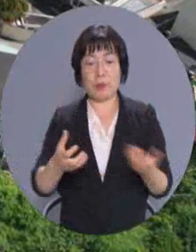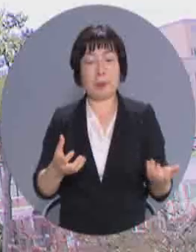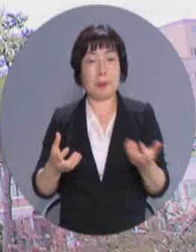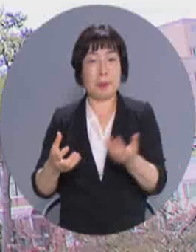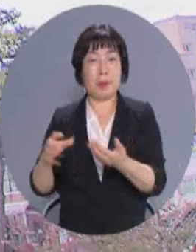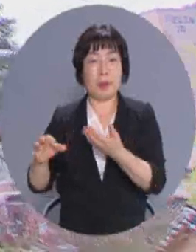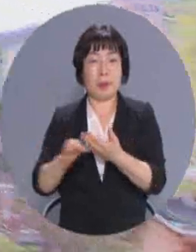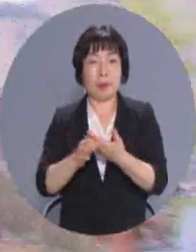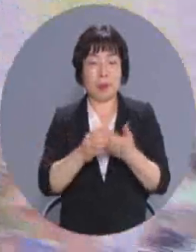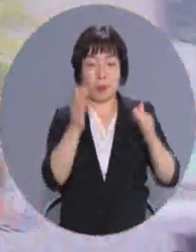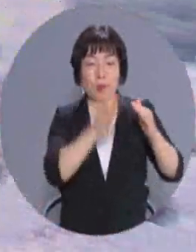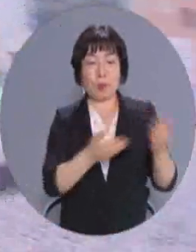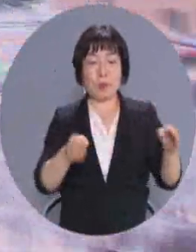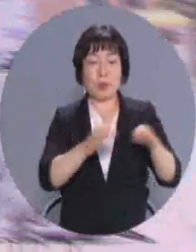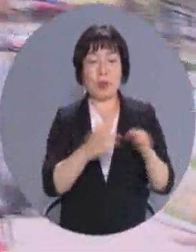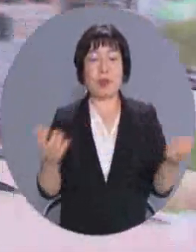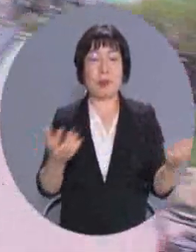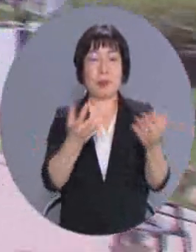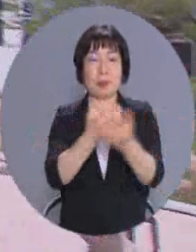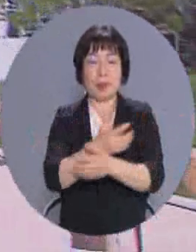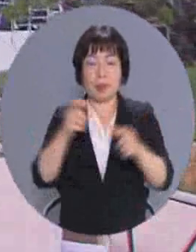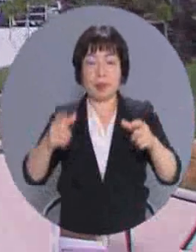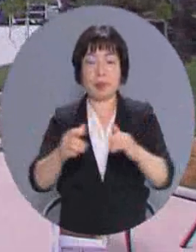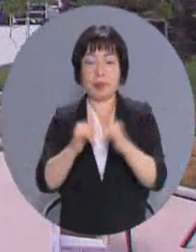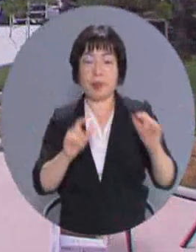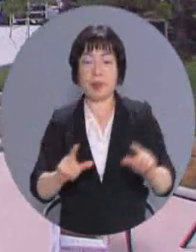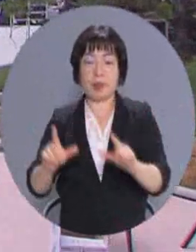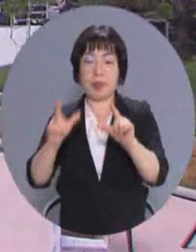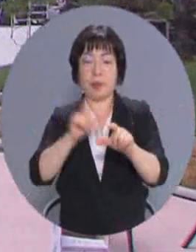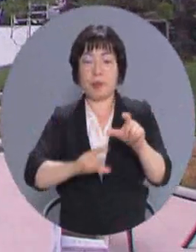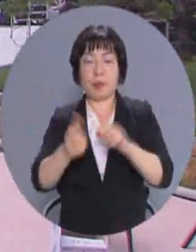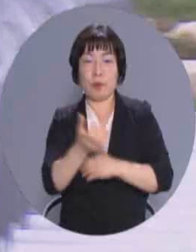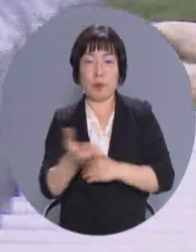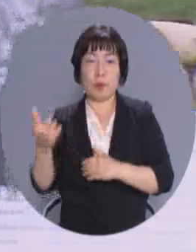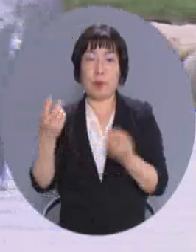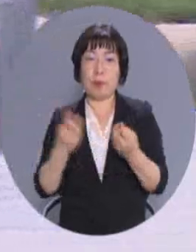되면 관공서 재배치를 통해 주민들의 삶의 질 향상을 위한